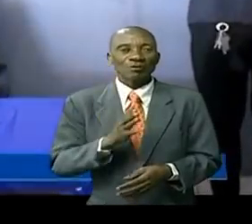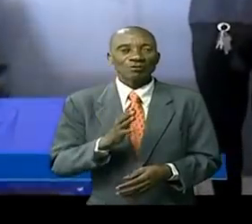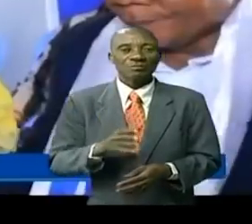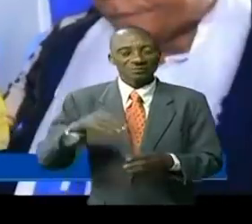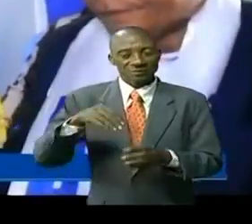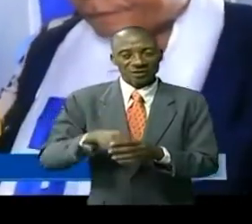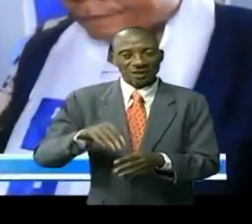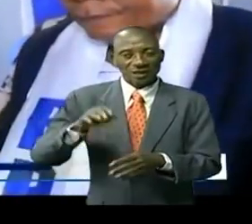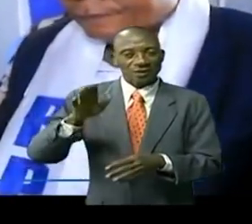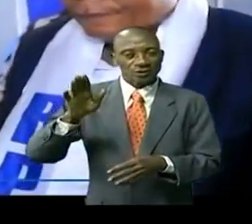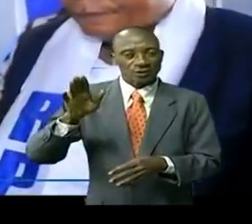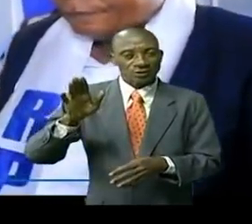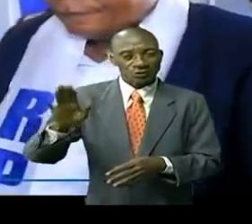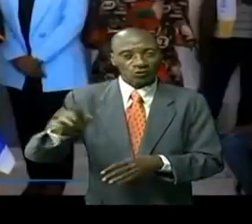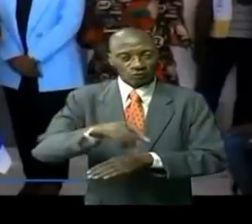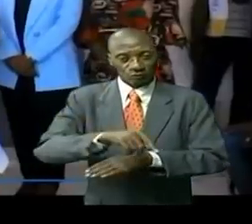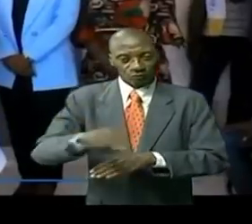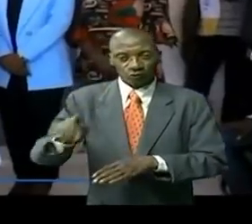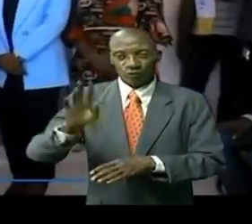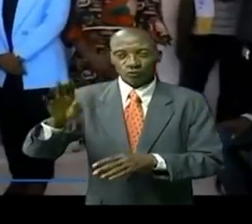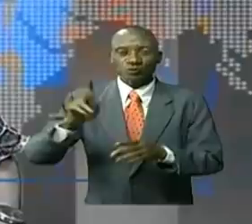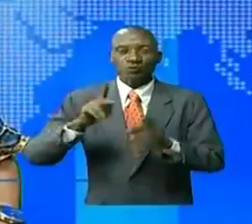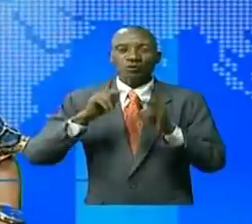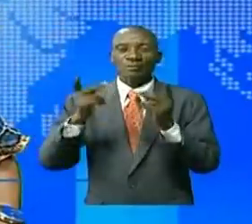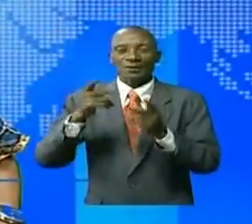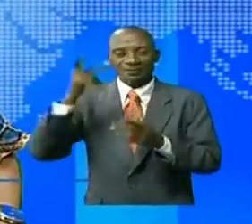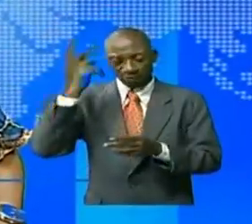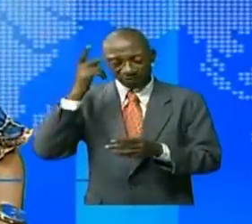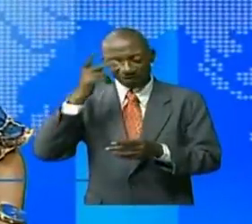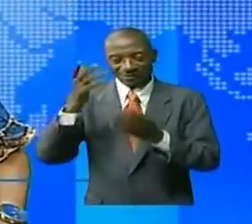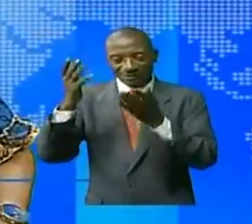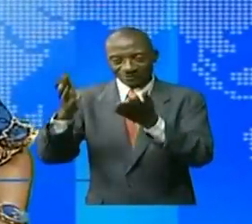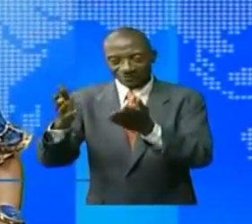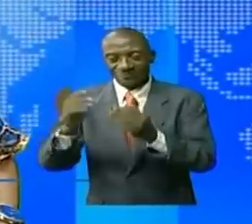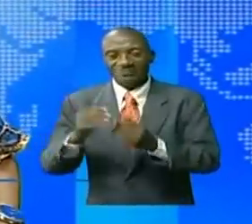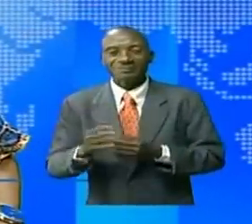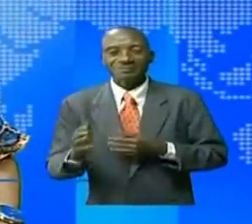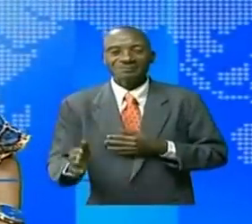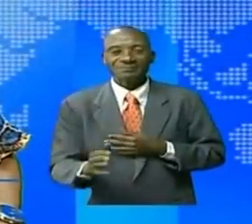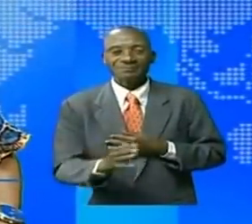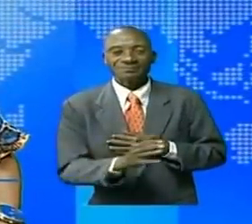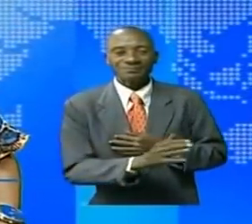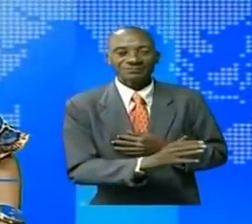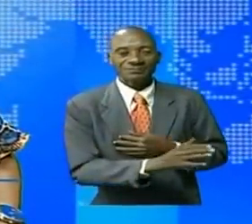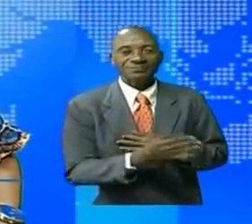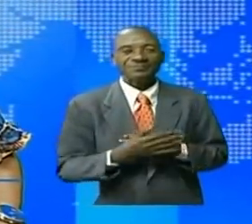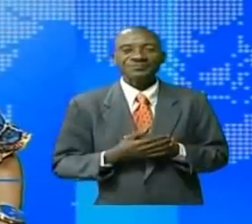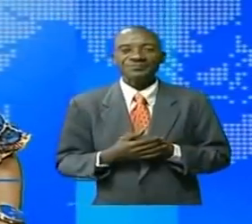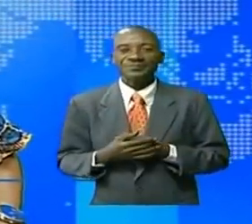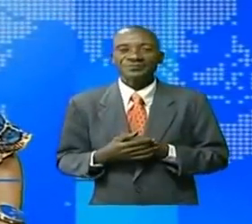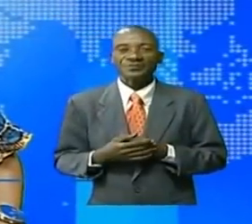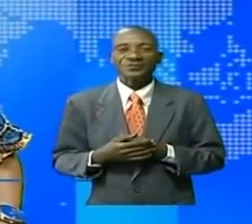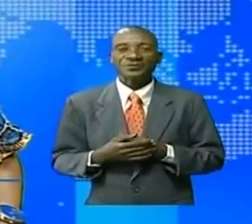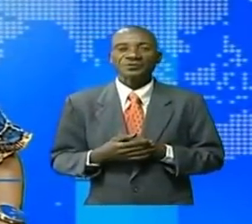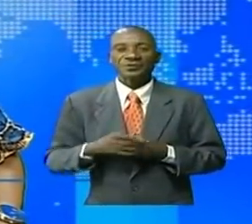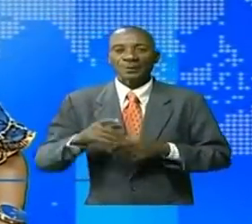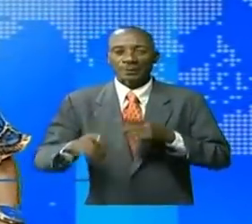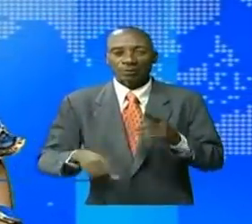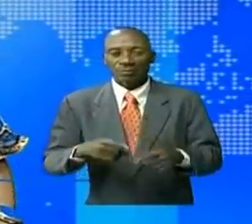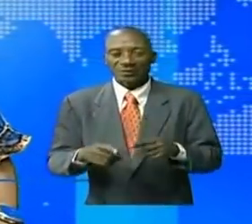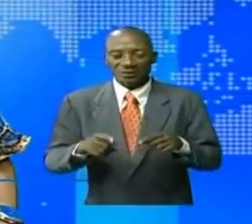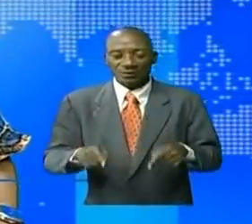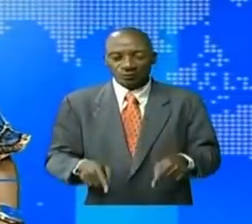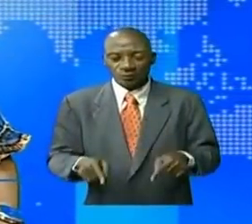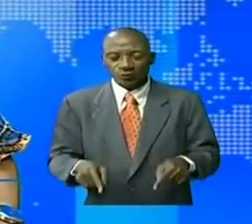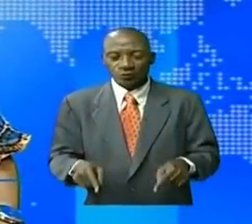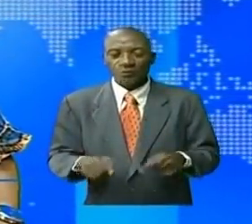respectant le peuple qui était en ébullition. Et désormais, c'est l'honorable Venance Mutombo Washimba qui prend la tête